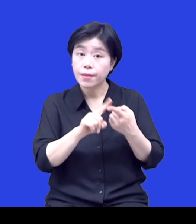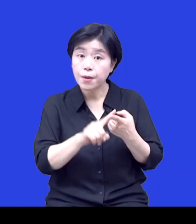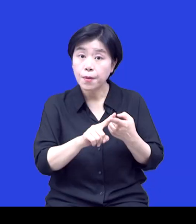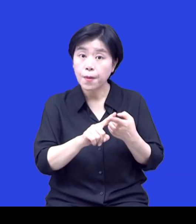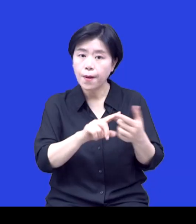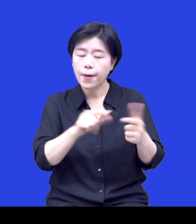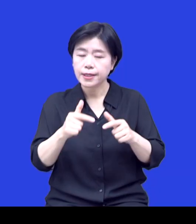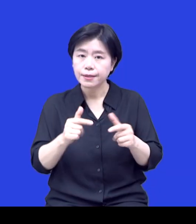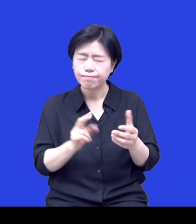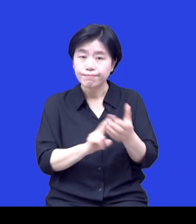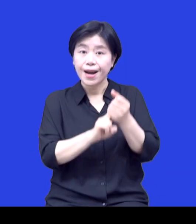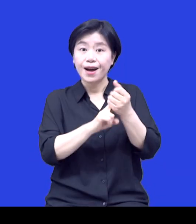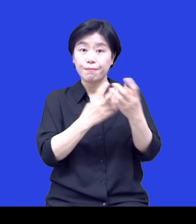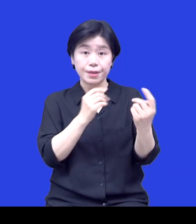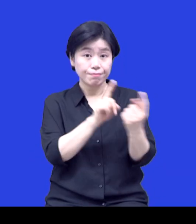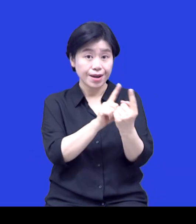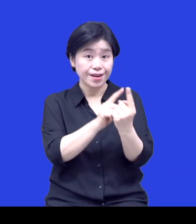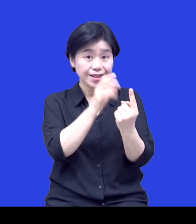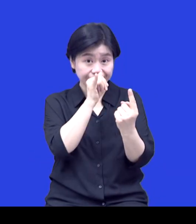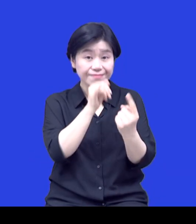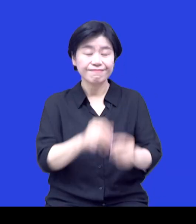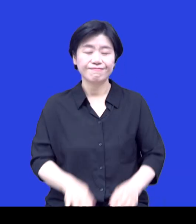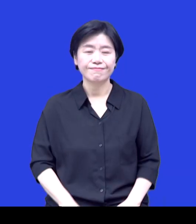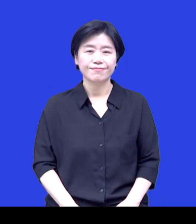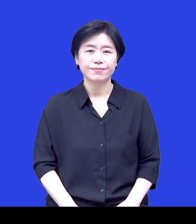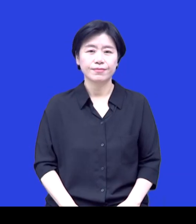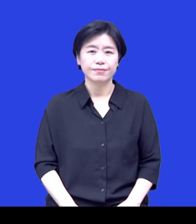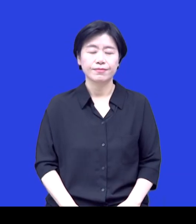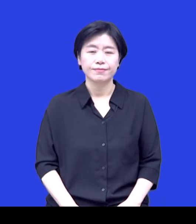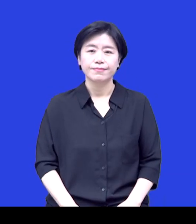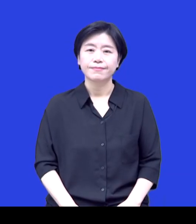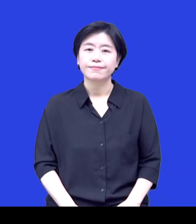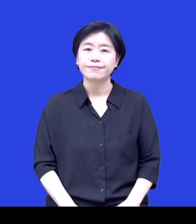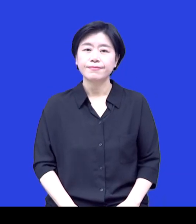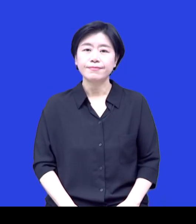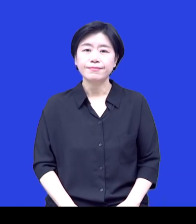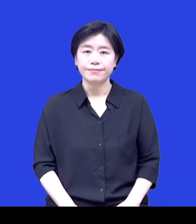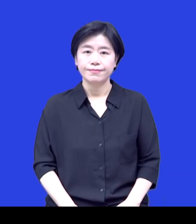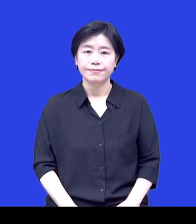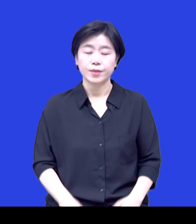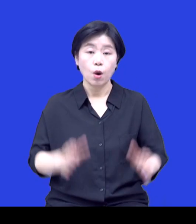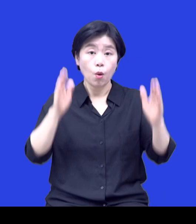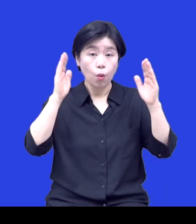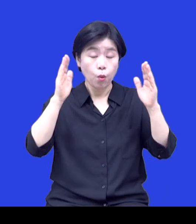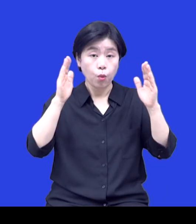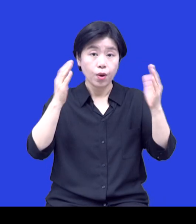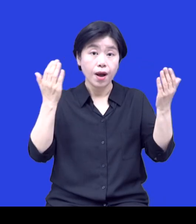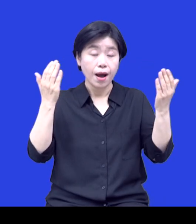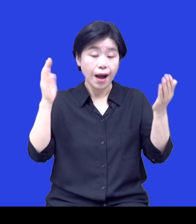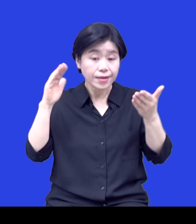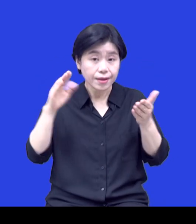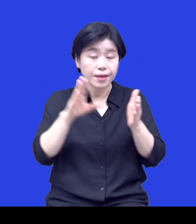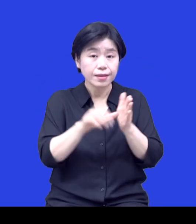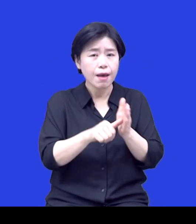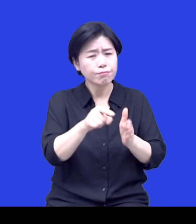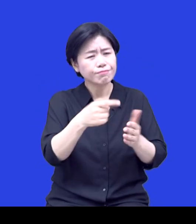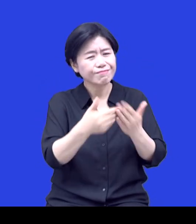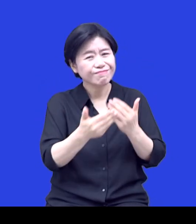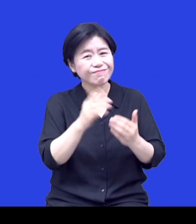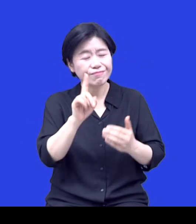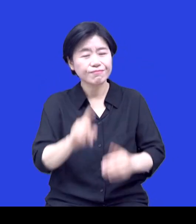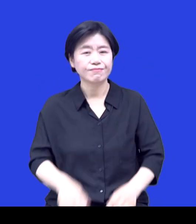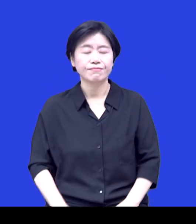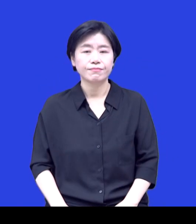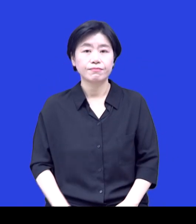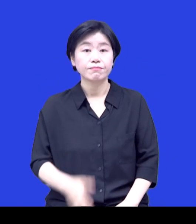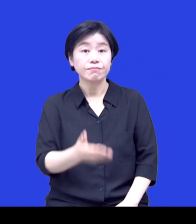이제 학창 시절이 있고 예. 또 결혼 이후로 이렇게 단락을 나눠주셨는데 예. 학창 시절 얘기부터 한번 나눠볼게요. 예. 우리 목사님 예전에 이제 아버님